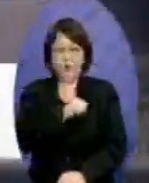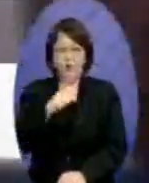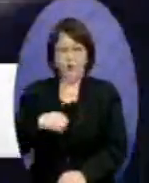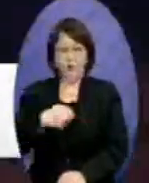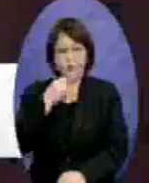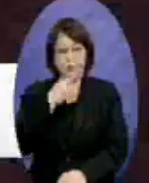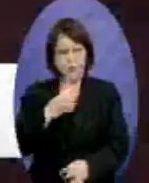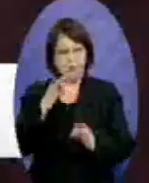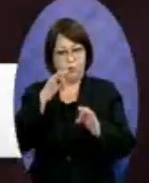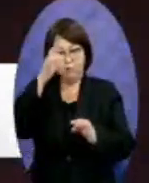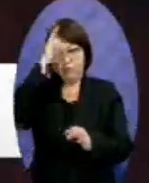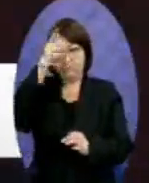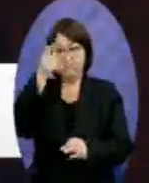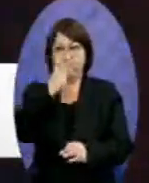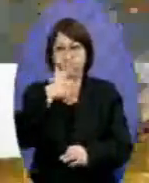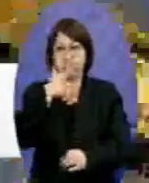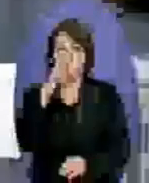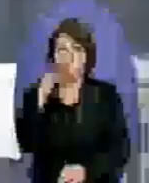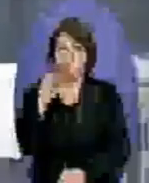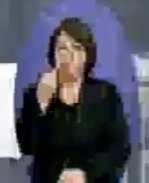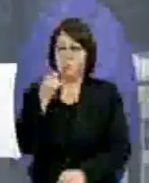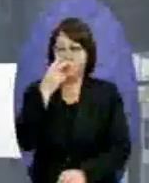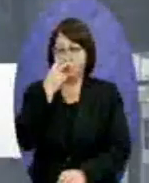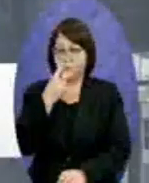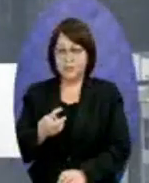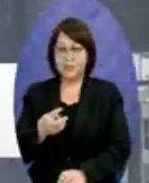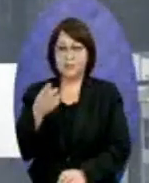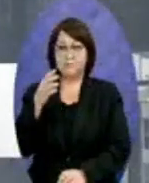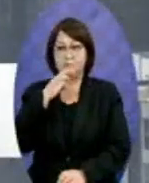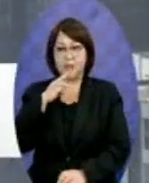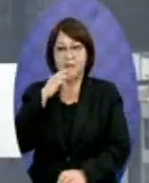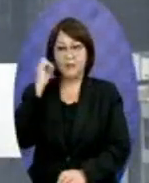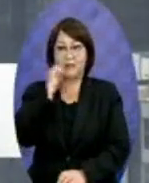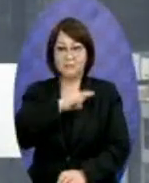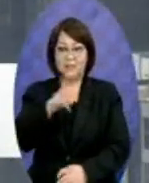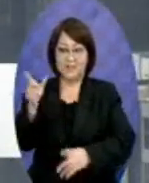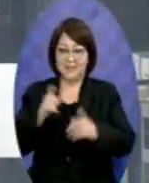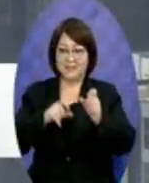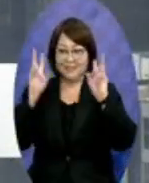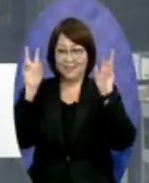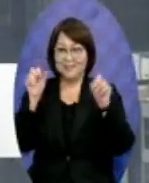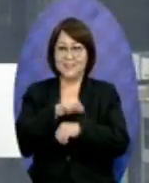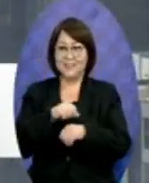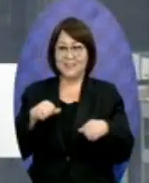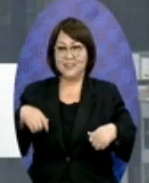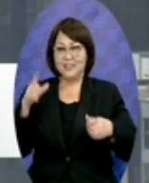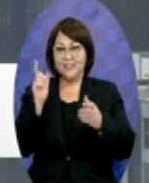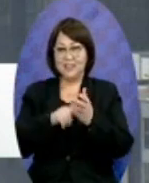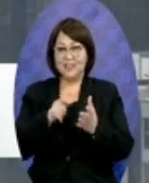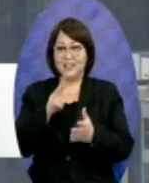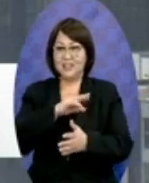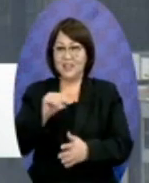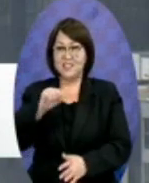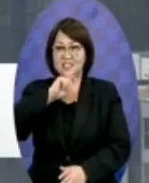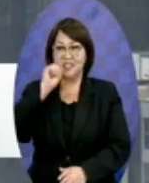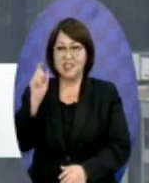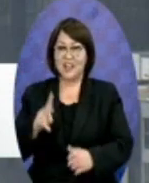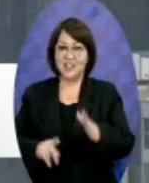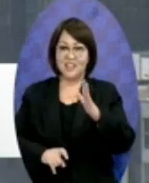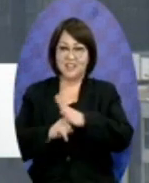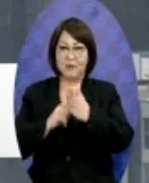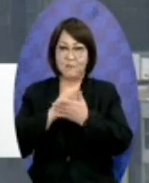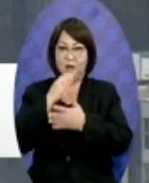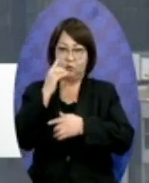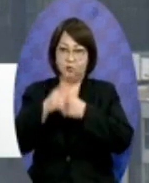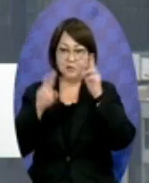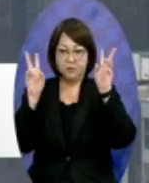гэж өсөр үеийнхэн үзэж байна. Цагийн хүрдийн эдийн засгийн булангаар иргэдийн хэрэглээний зээлийг хязгаарлах гэж байгаа талаар сэдв